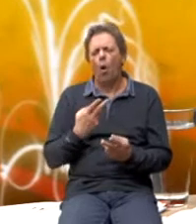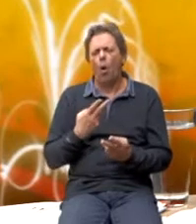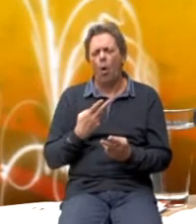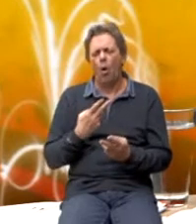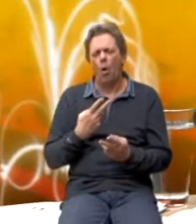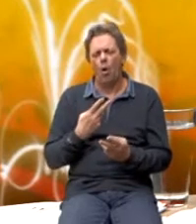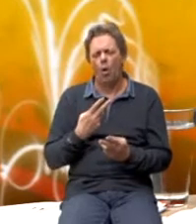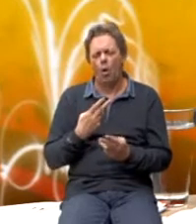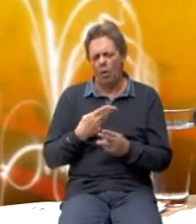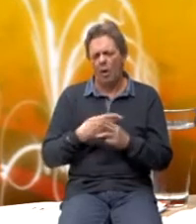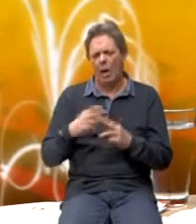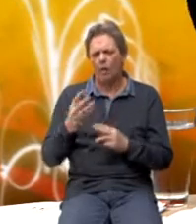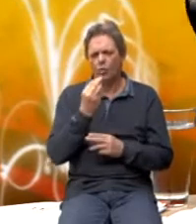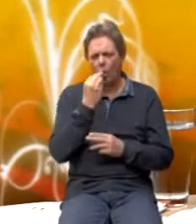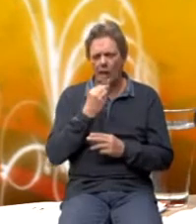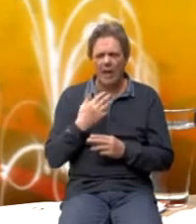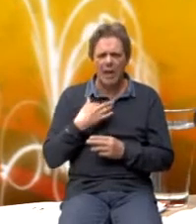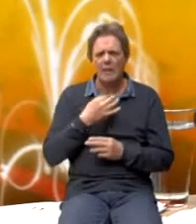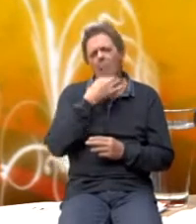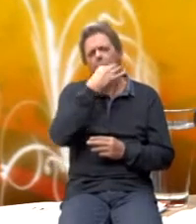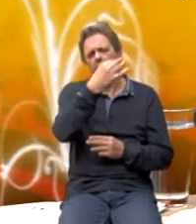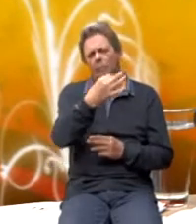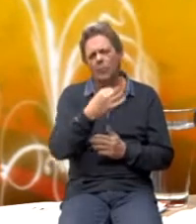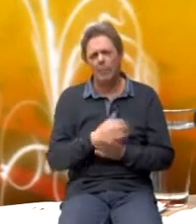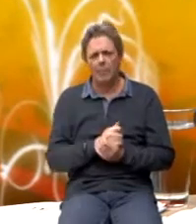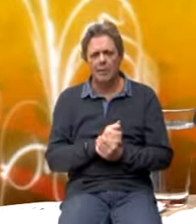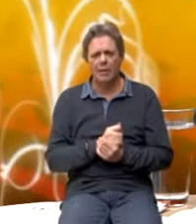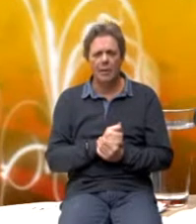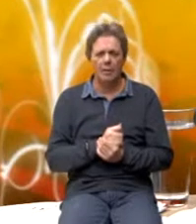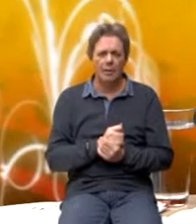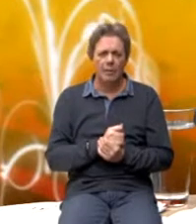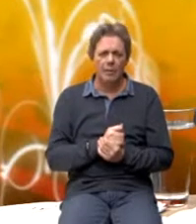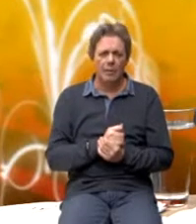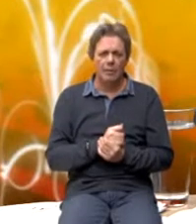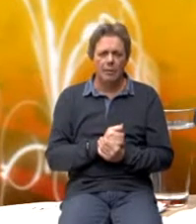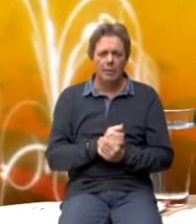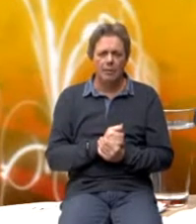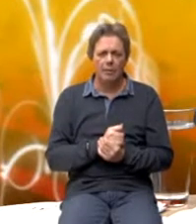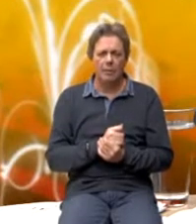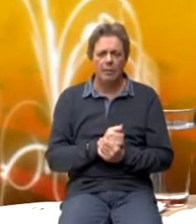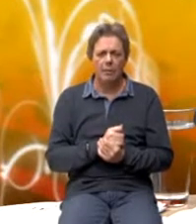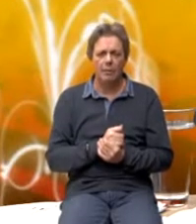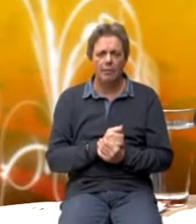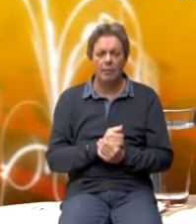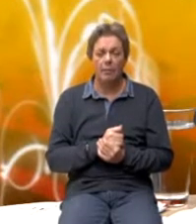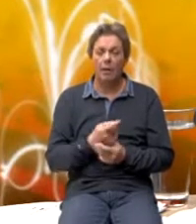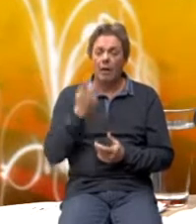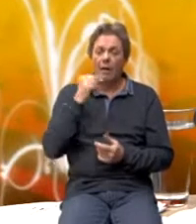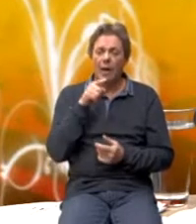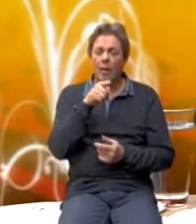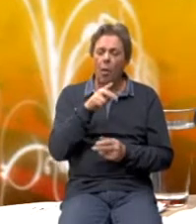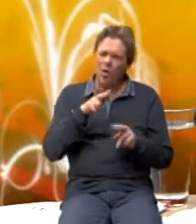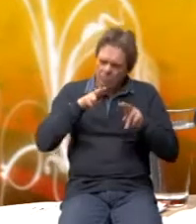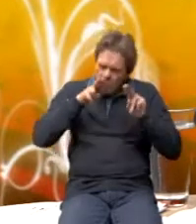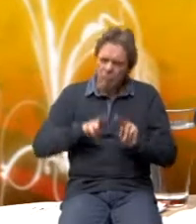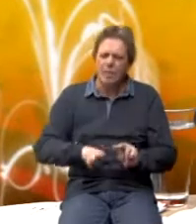sam postavila pitanje tamo govornicima, nećemo sad spominjati nikakva imena, da li oni